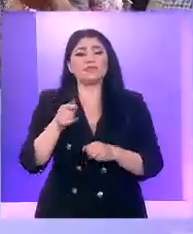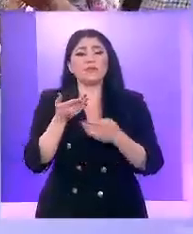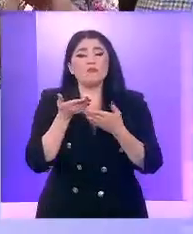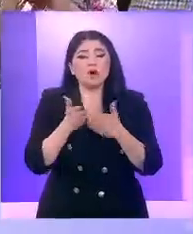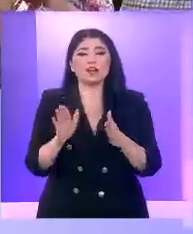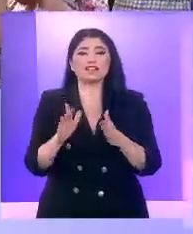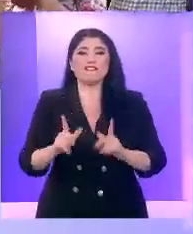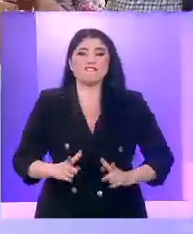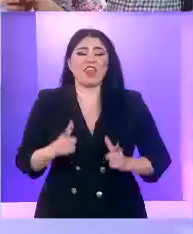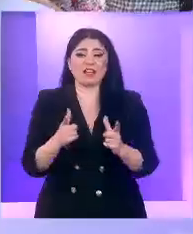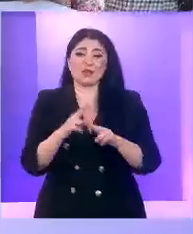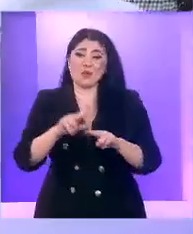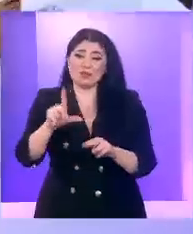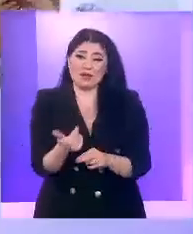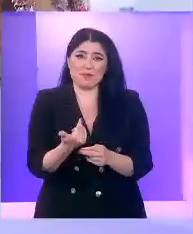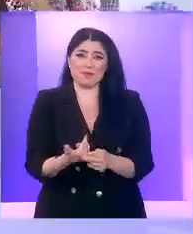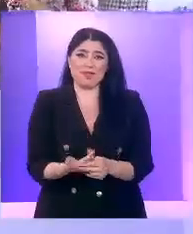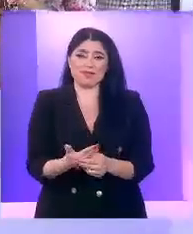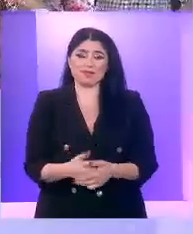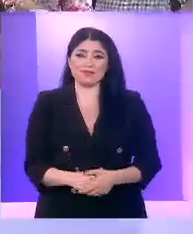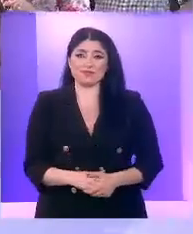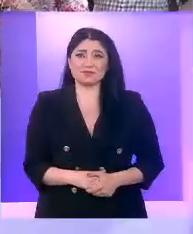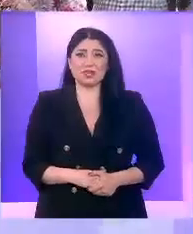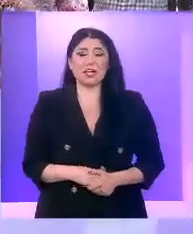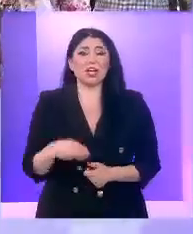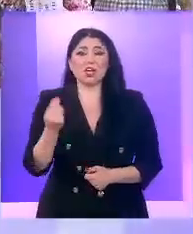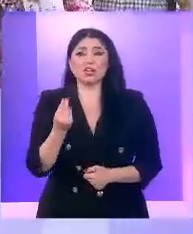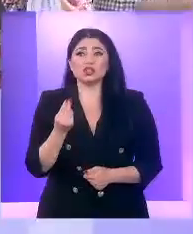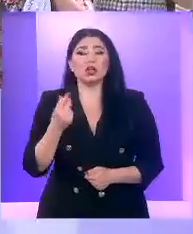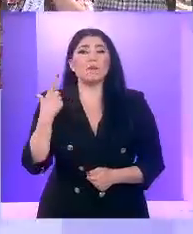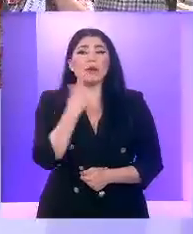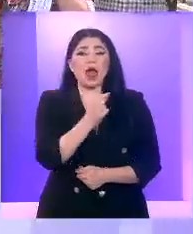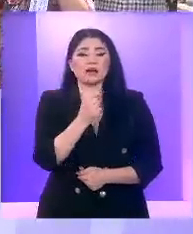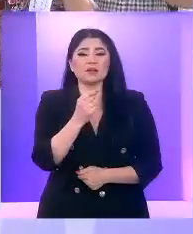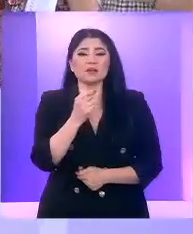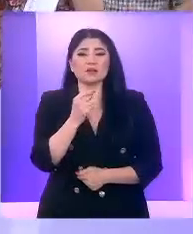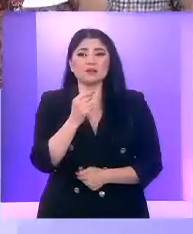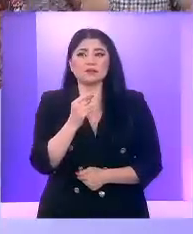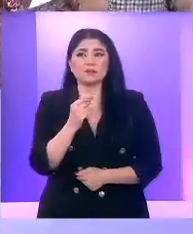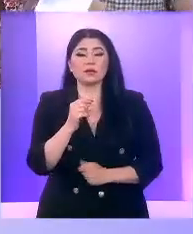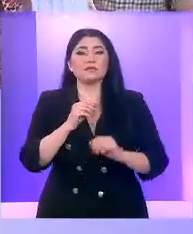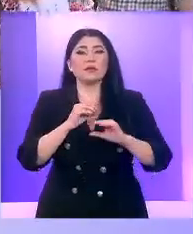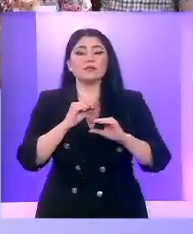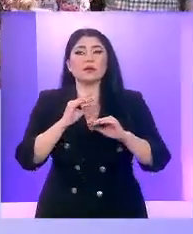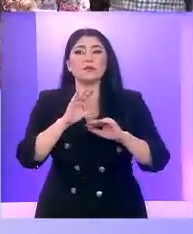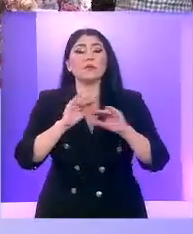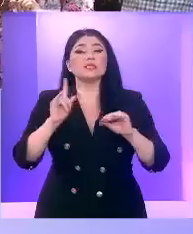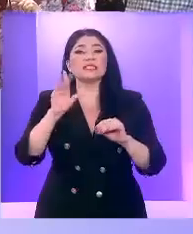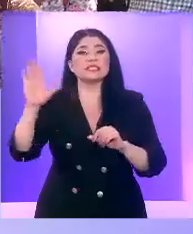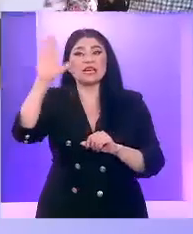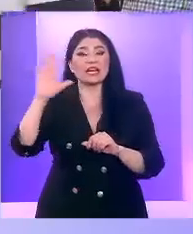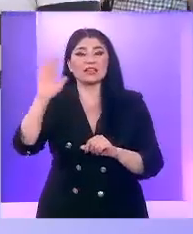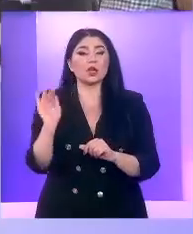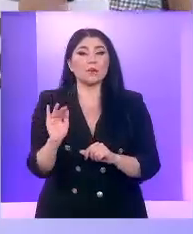trebuie. Și trebuie să rețineți. De ce ne pleacă mințile luminate? Oare de ce ne pleacă mințile luminate? Copiii de